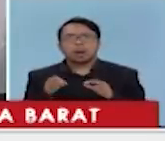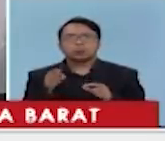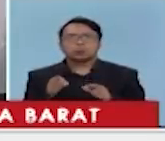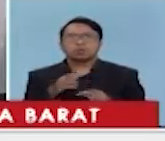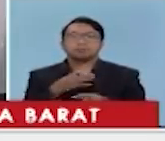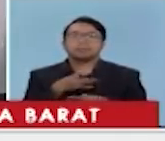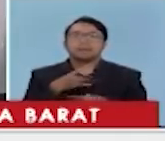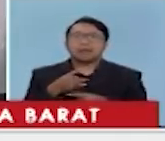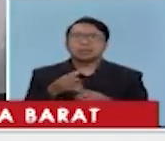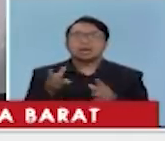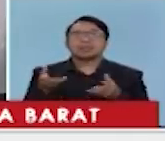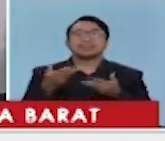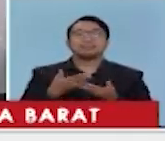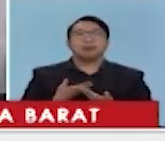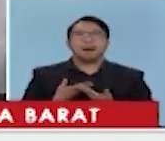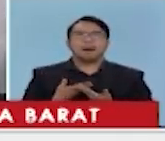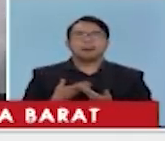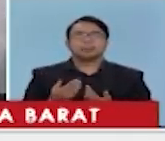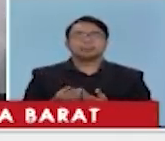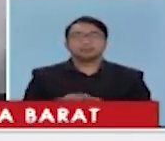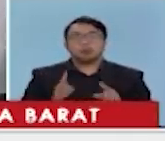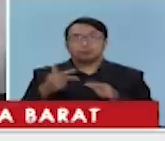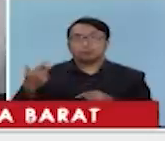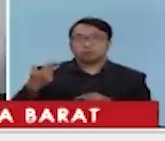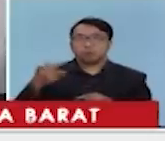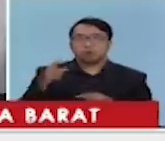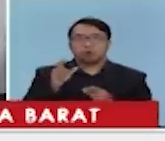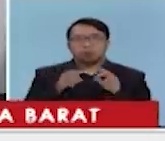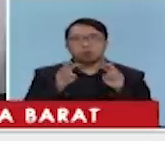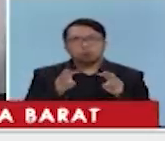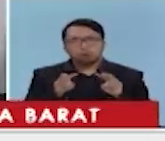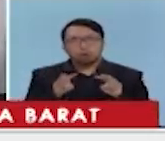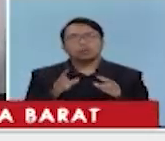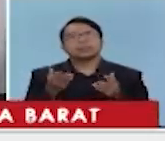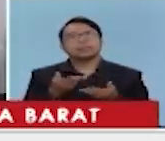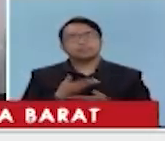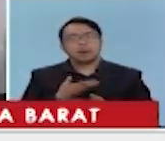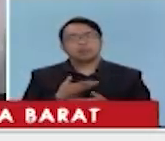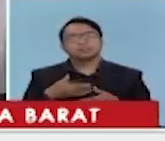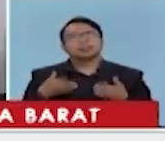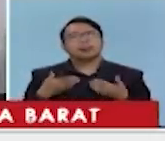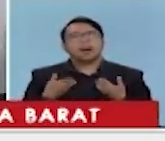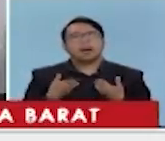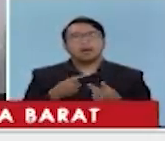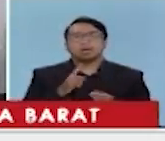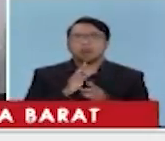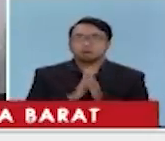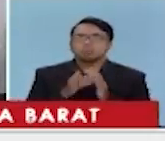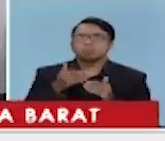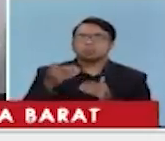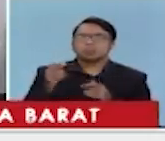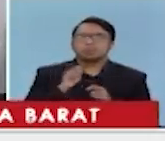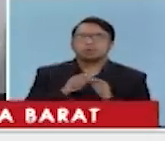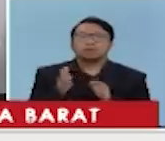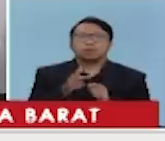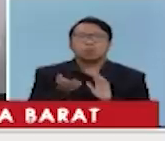diterima, dianggap oleh pembuat konten, ada demand nih. Nah, kemudian dibuat kreasi-kreasi yang tidak etis semacam itu.